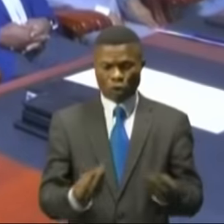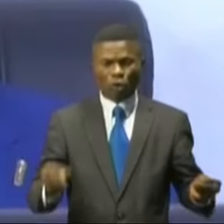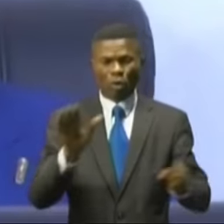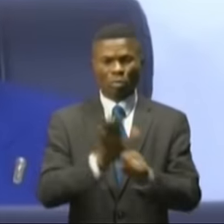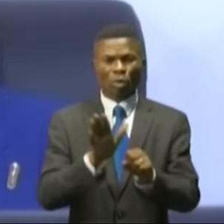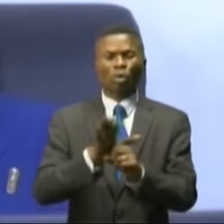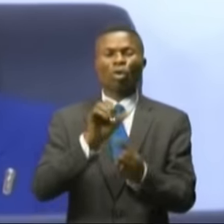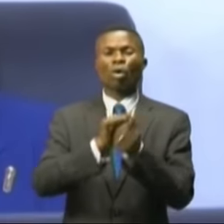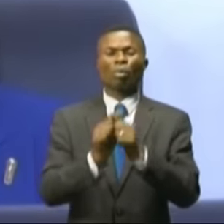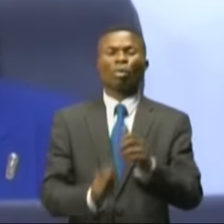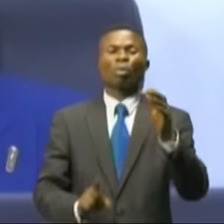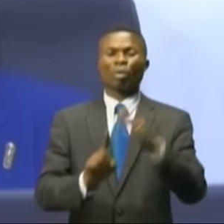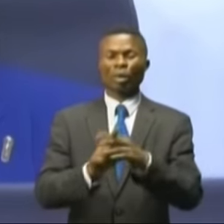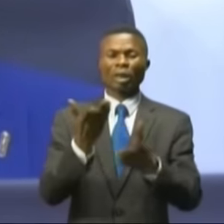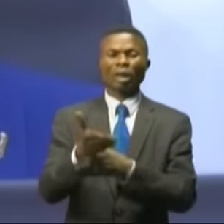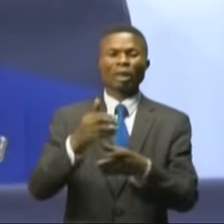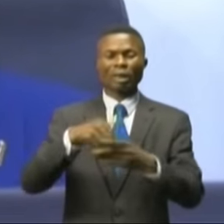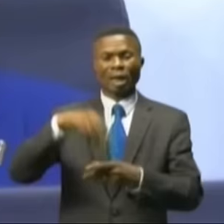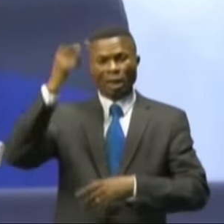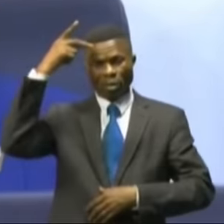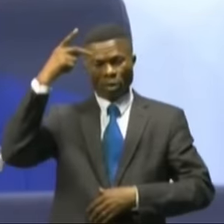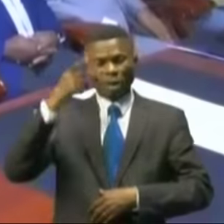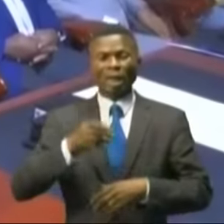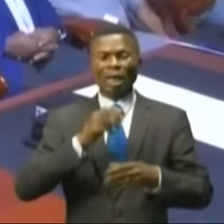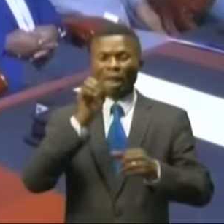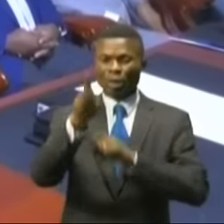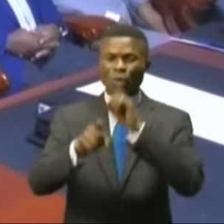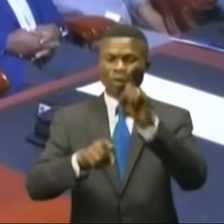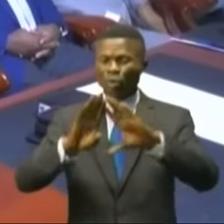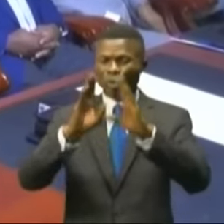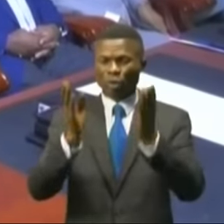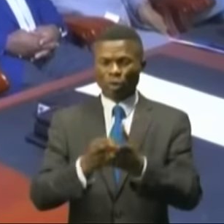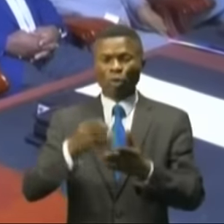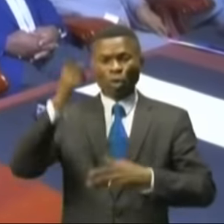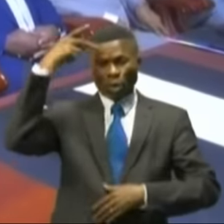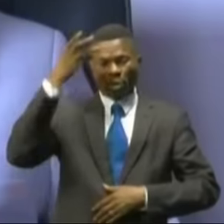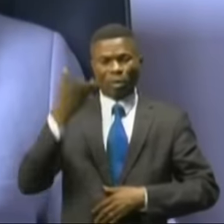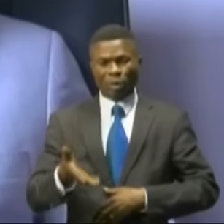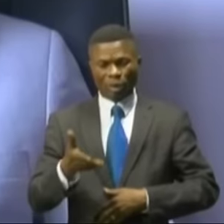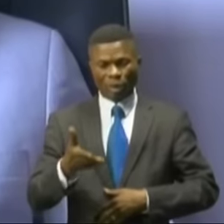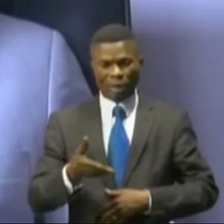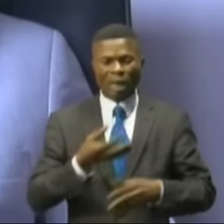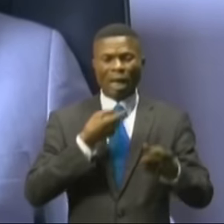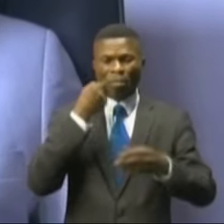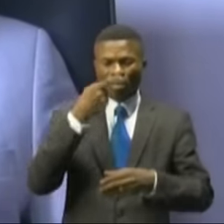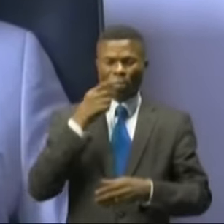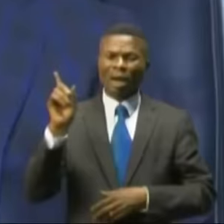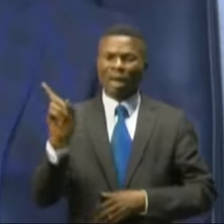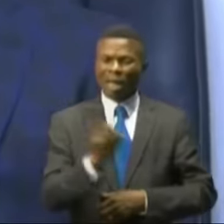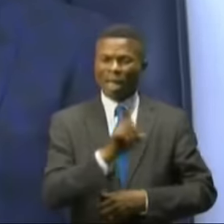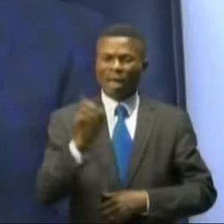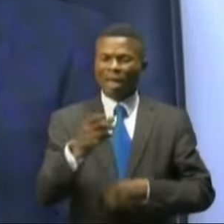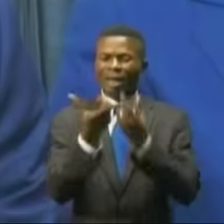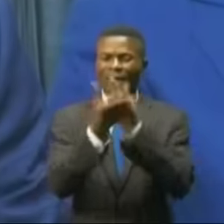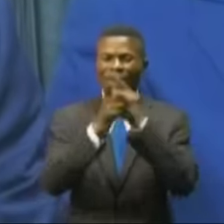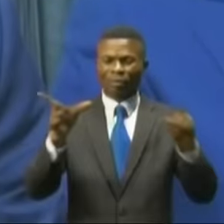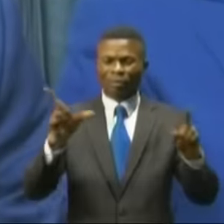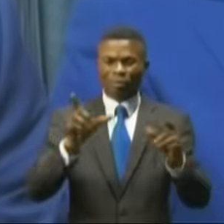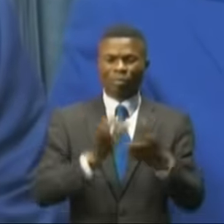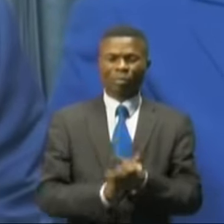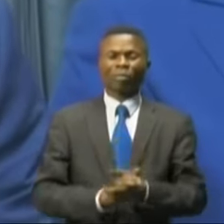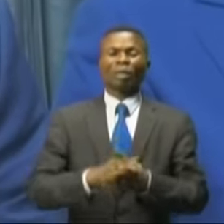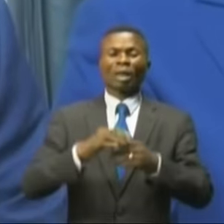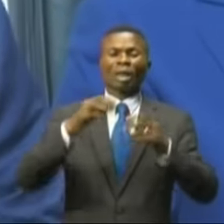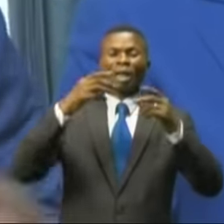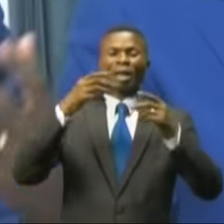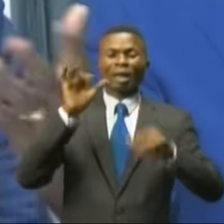différends à son sein. Après l'audition de ses interlocuteurs qui se sont exprimés en toute liberté, le maître des séances